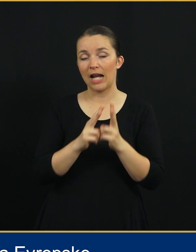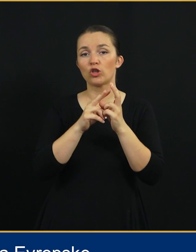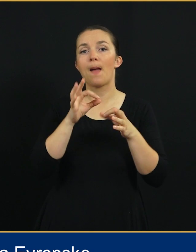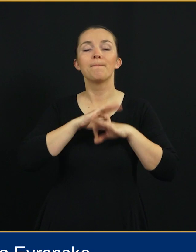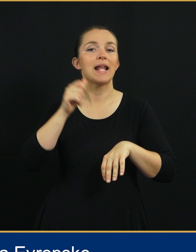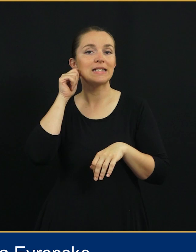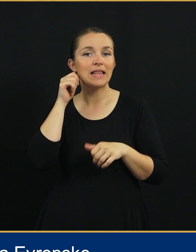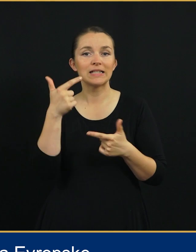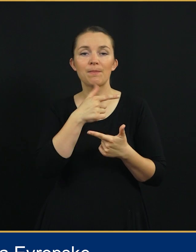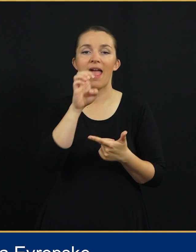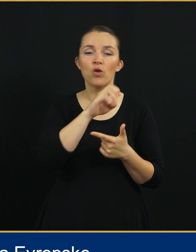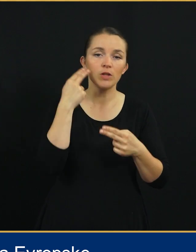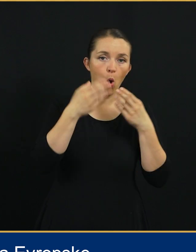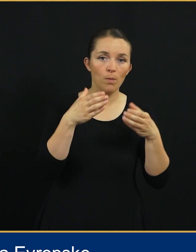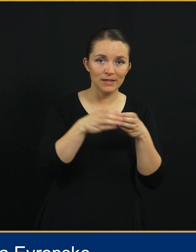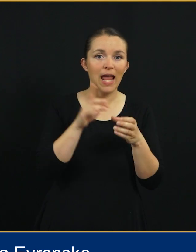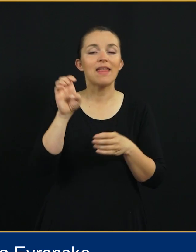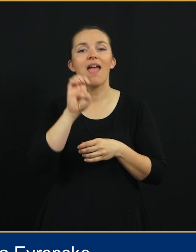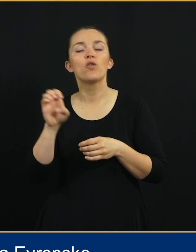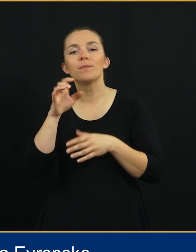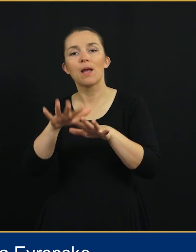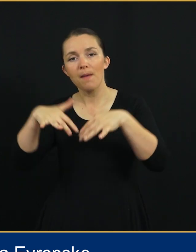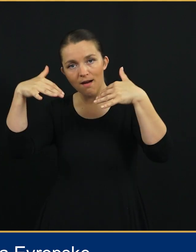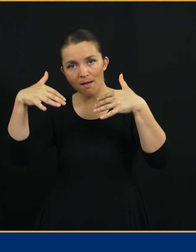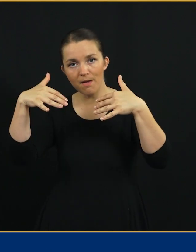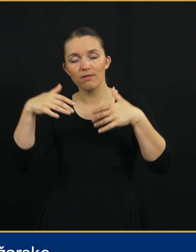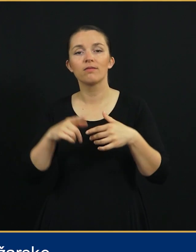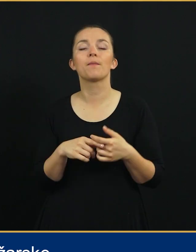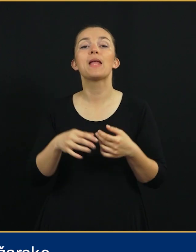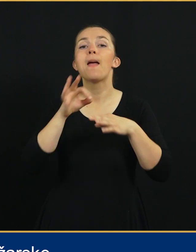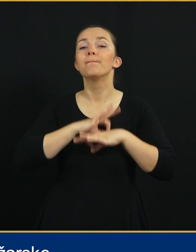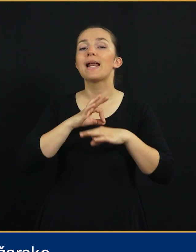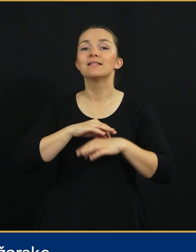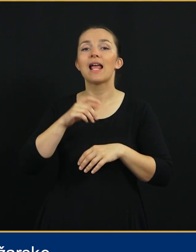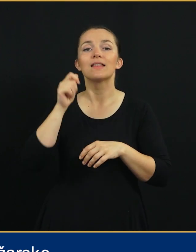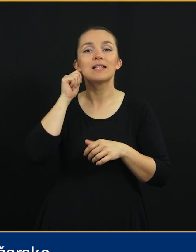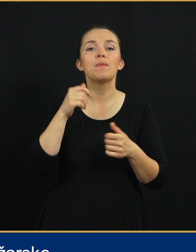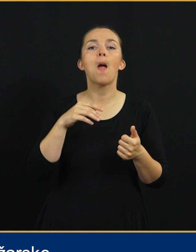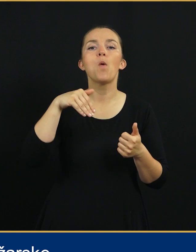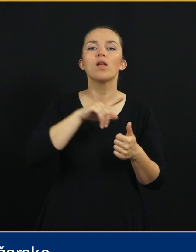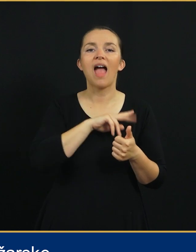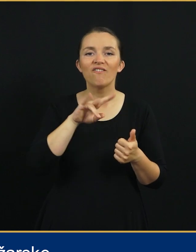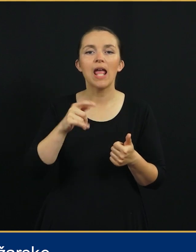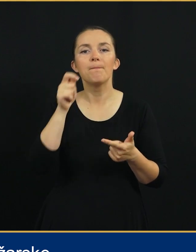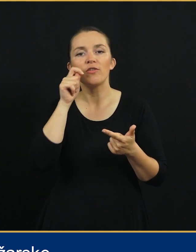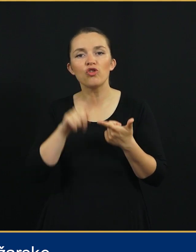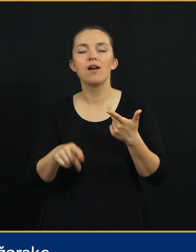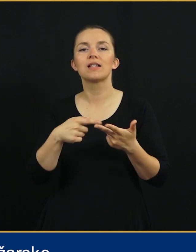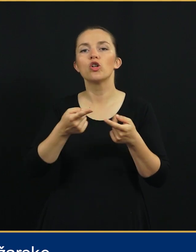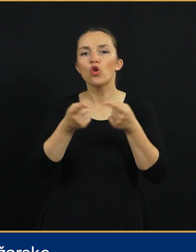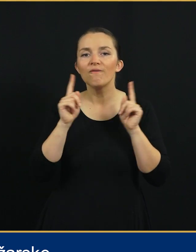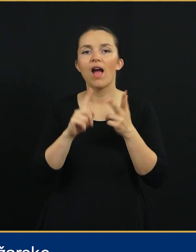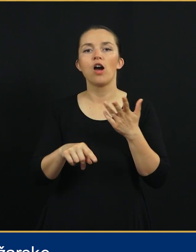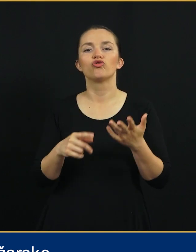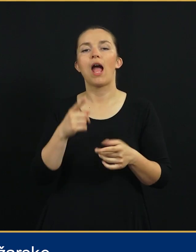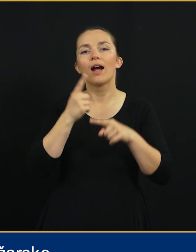srečala s predsednicama Evropske komisije in Evropskega parlamenta, predsednicami Moldavije, Madžarske,